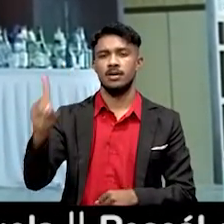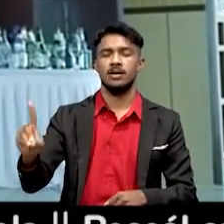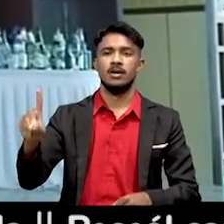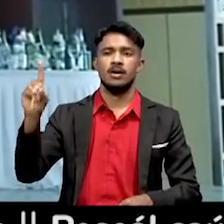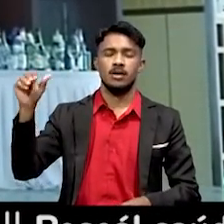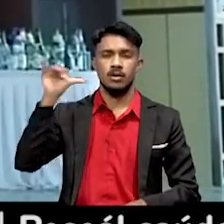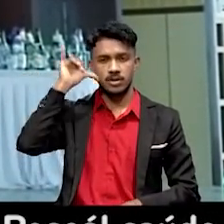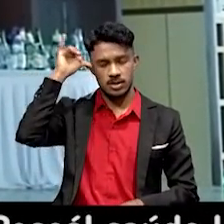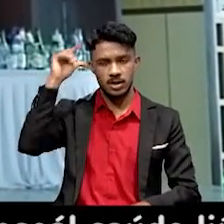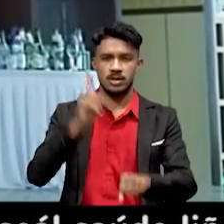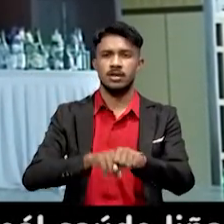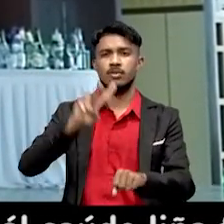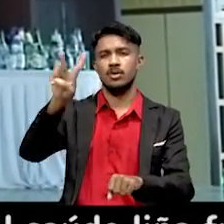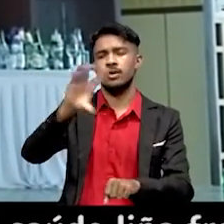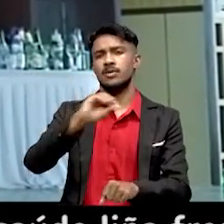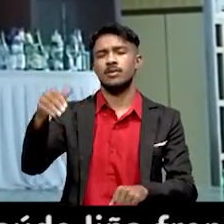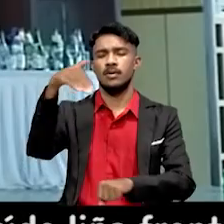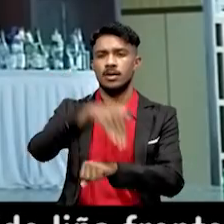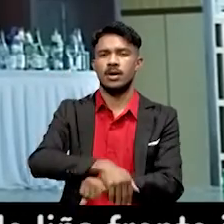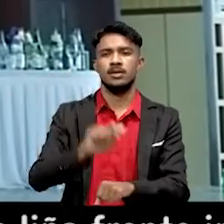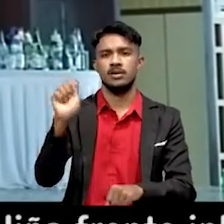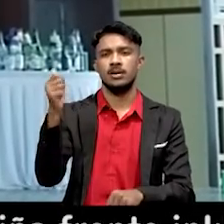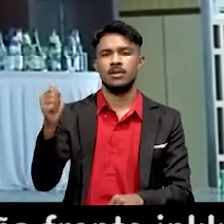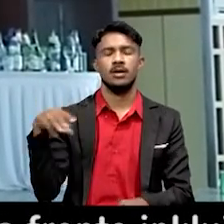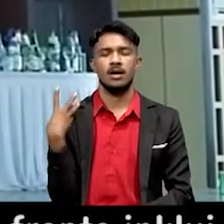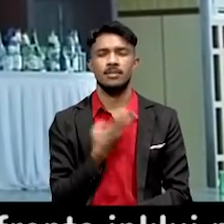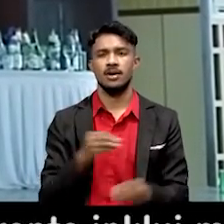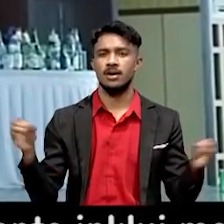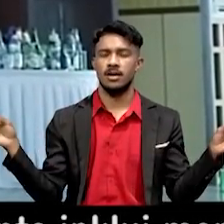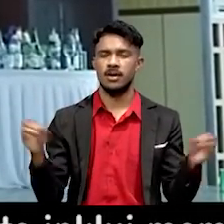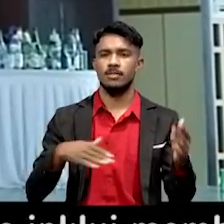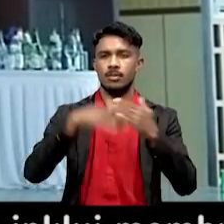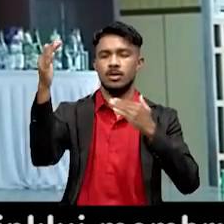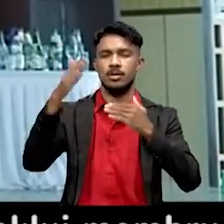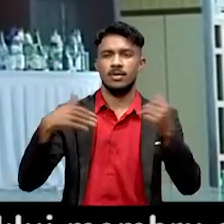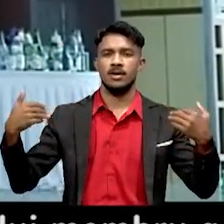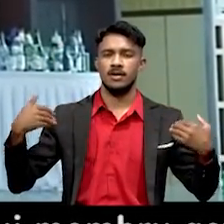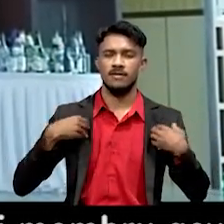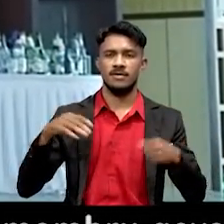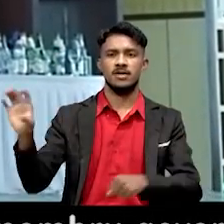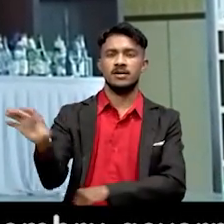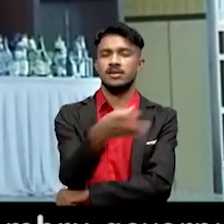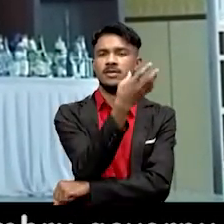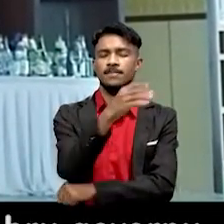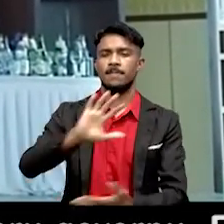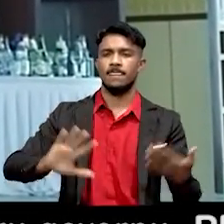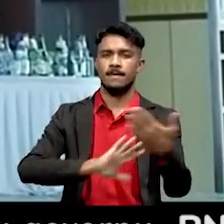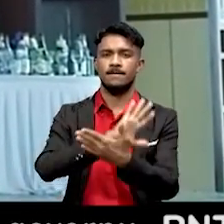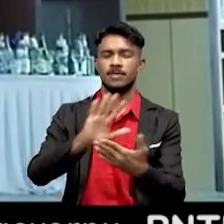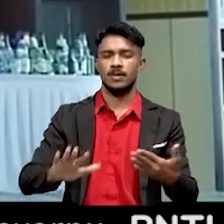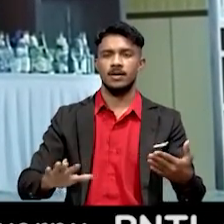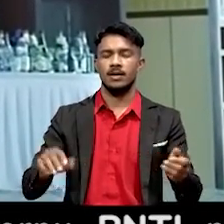kalan ami neng iha problema ida nebe akontese iha amnia sermona ge amnia Natal hamutuk ya perkalan